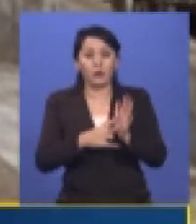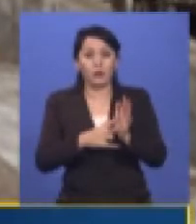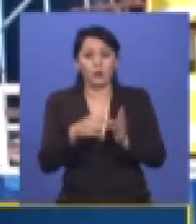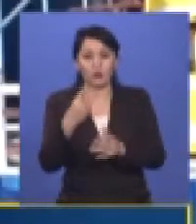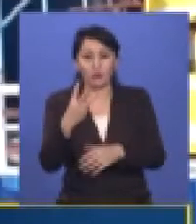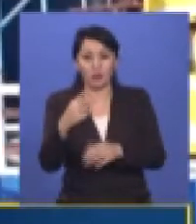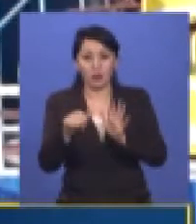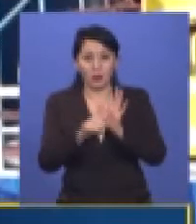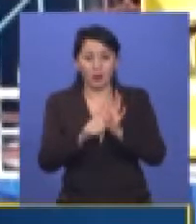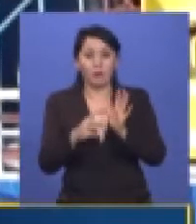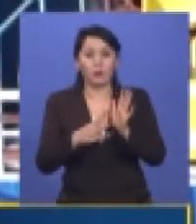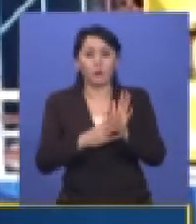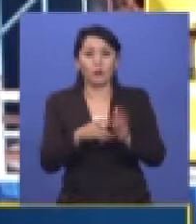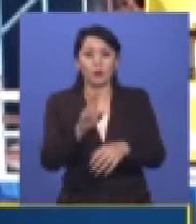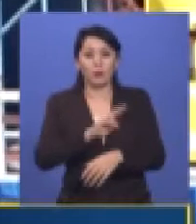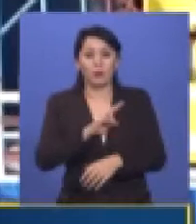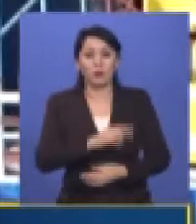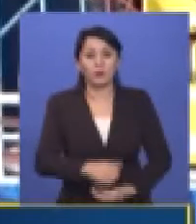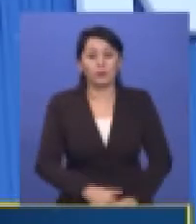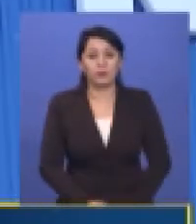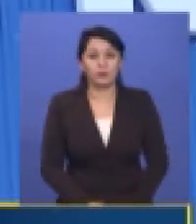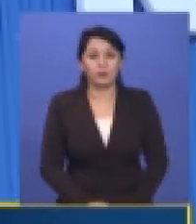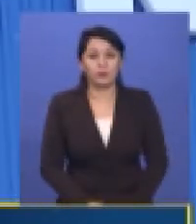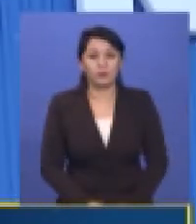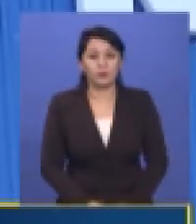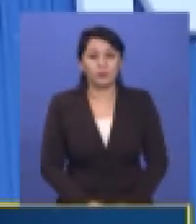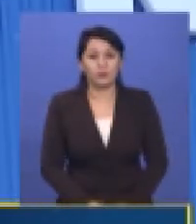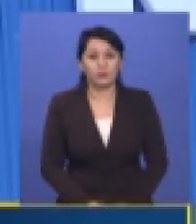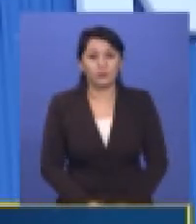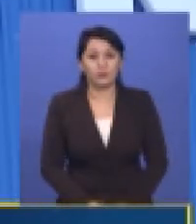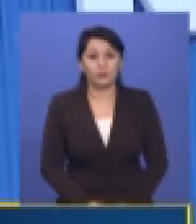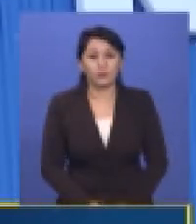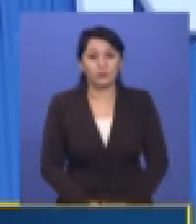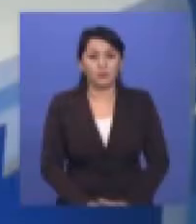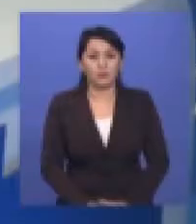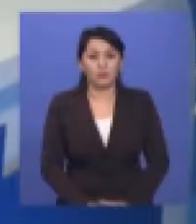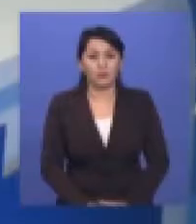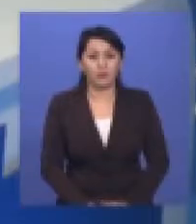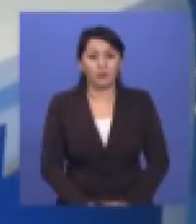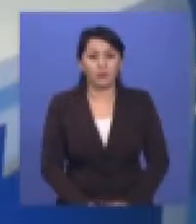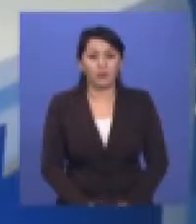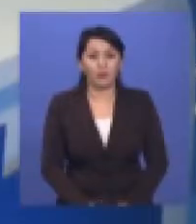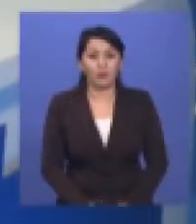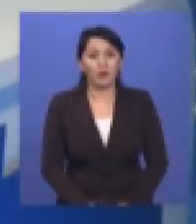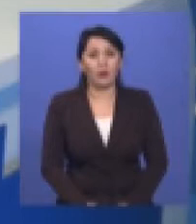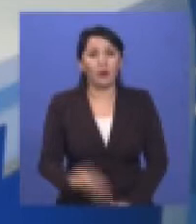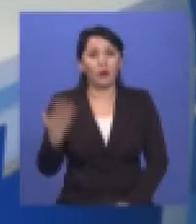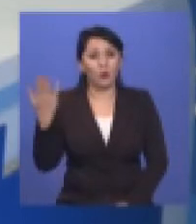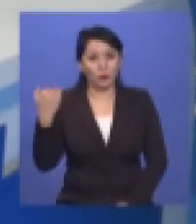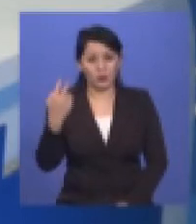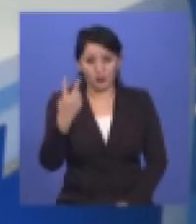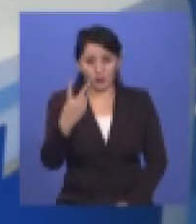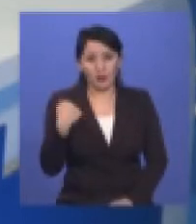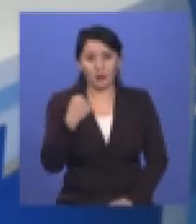бағыттың 69-ы іске асырылды. Айгүл Сейілбек, Әділ Нұржанов, жаңалықтар қызметі. Осыдан екі апта